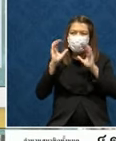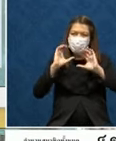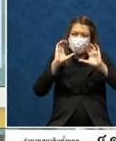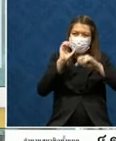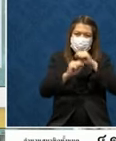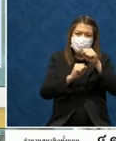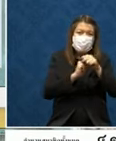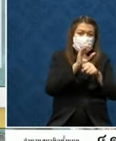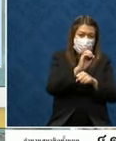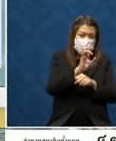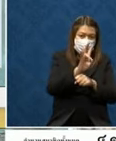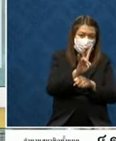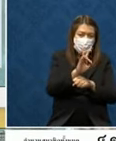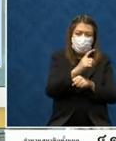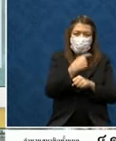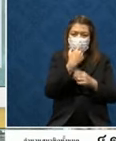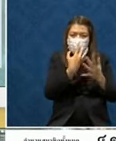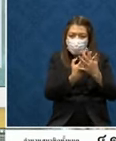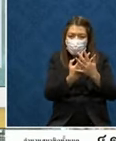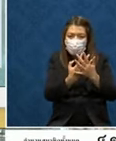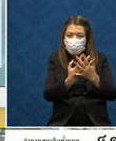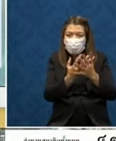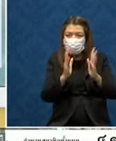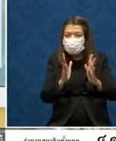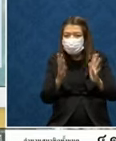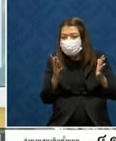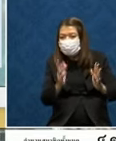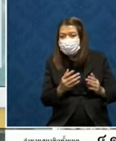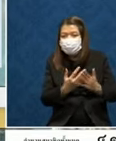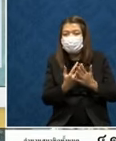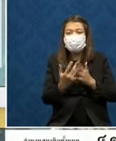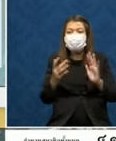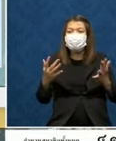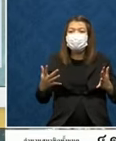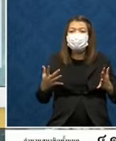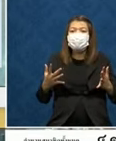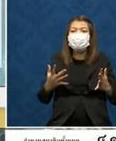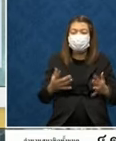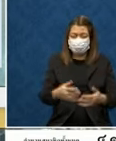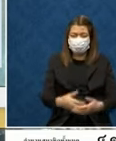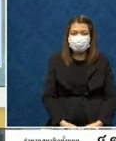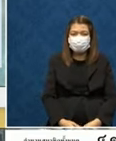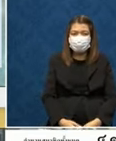57ของผมนั้นยังไม่มีรัฐมนตรีท่านใดติดคุกสักรายเลยนี่คือข้อเท็จ